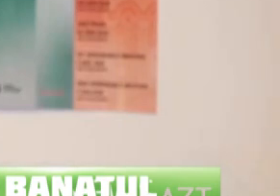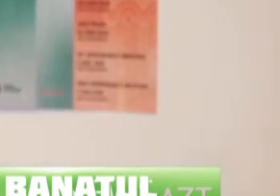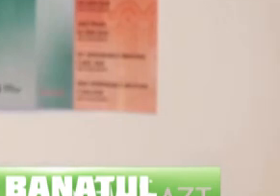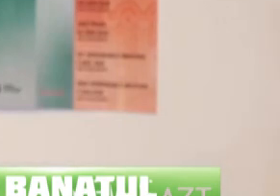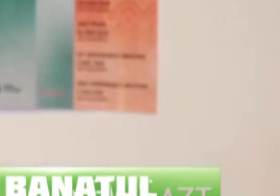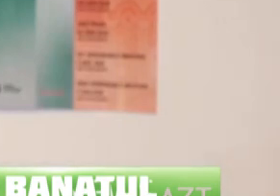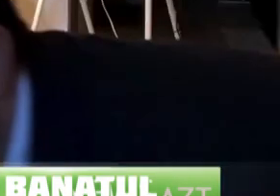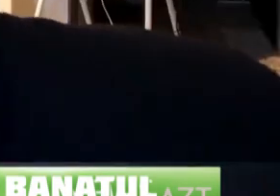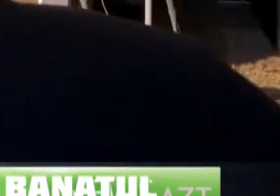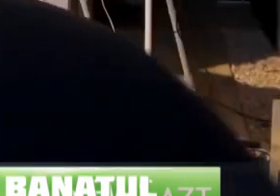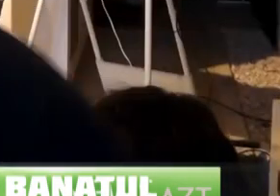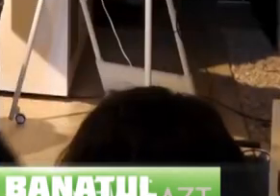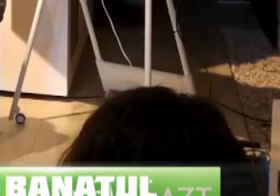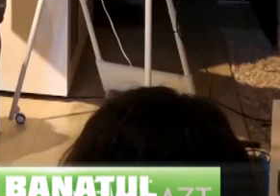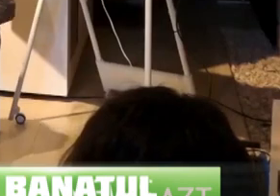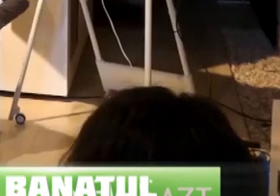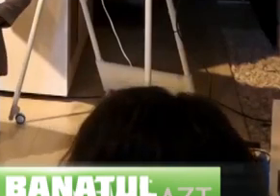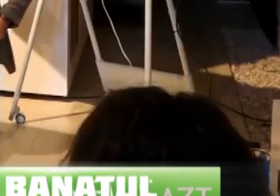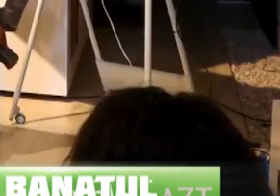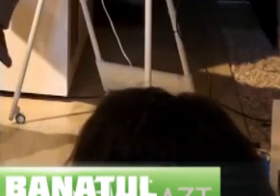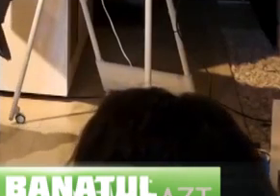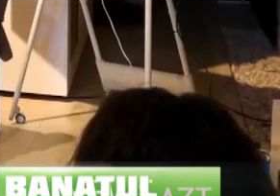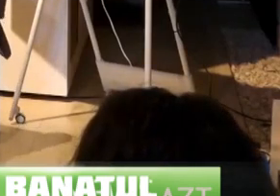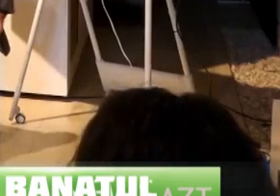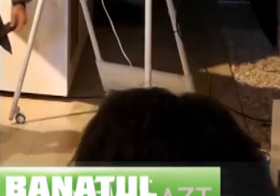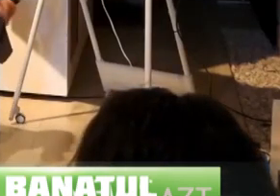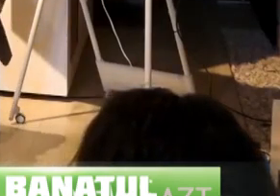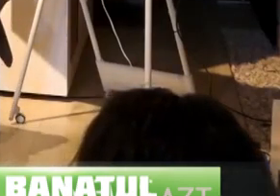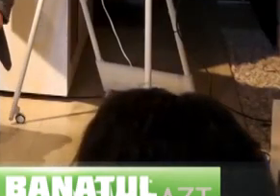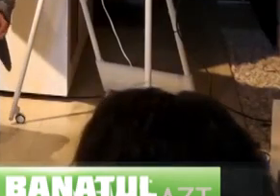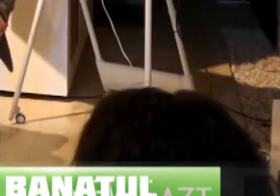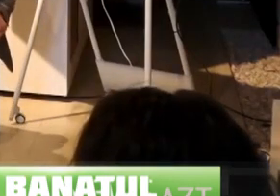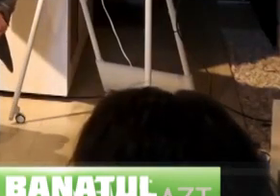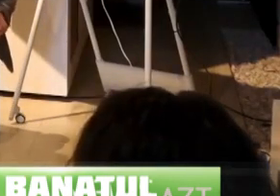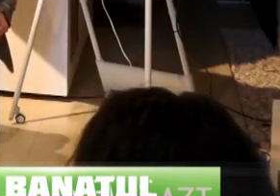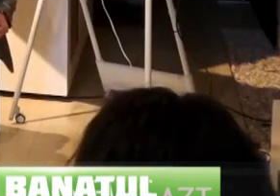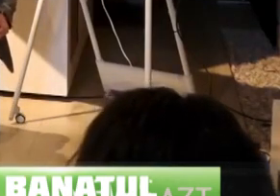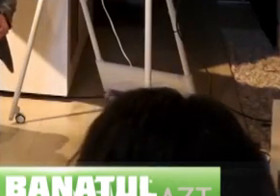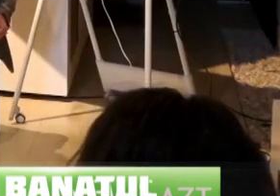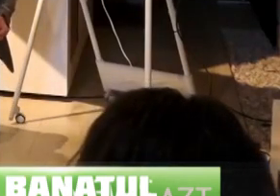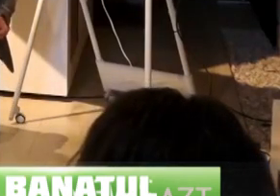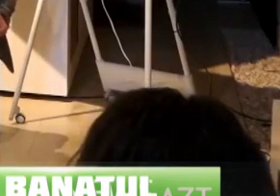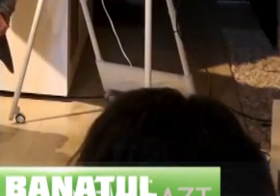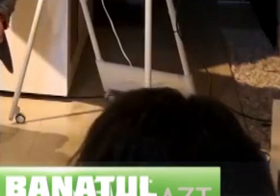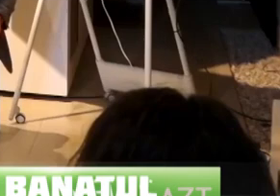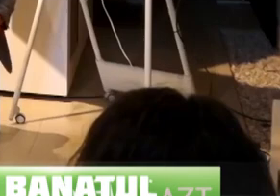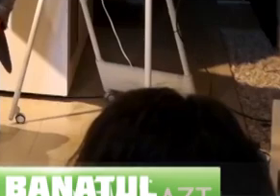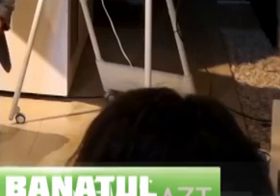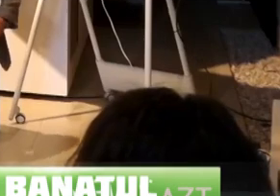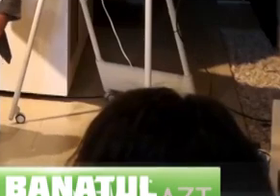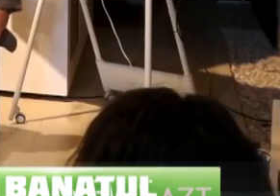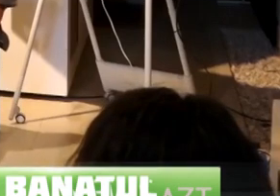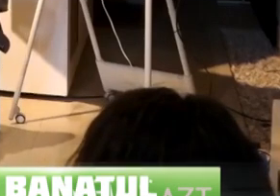ales această variantă de concurs tocmai din respect pentru acest loc. Nu am vrut să